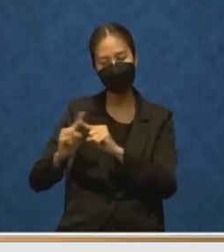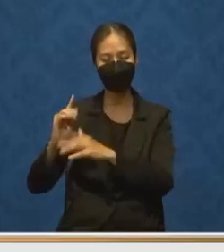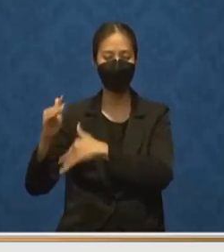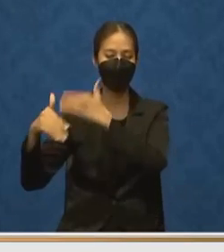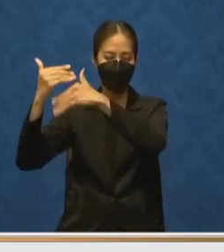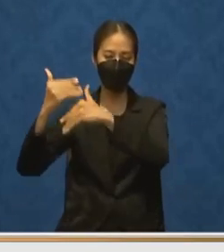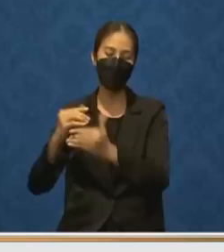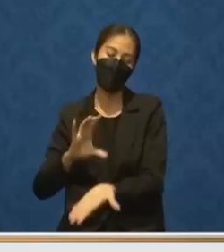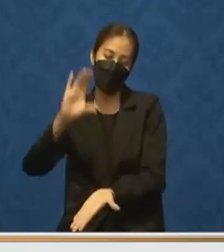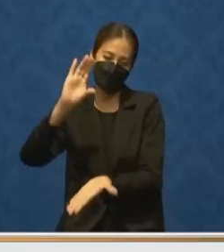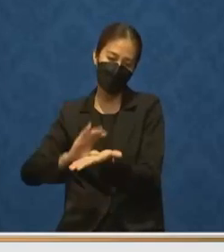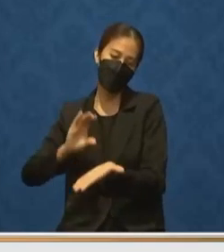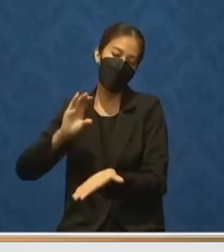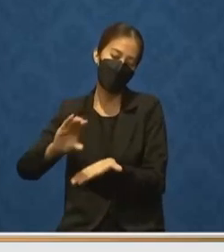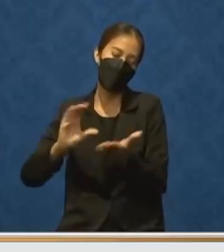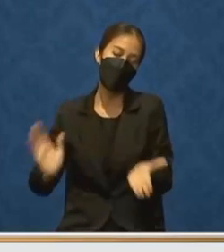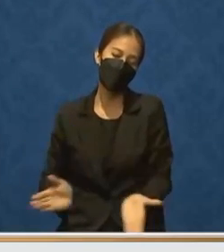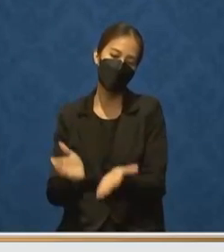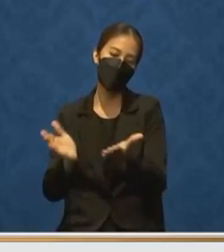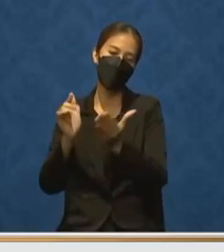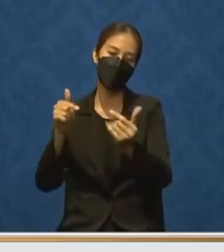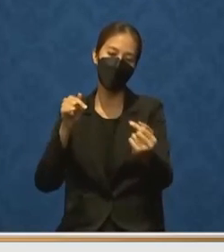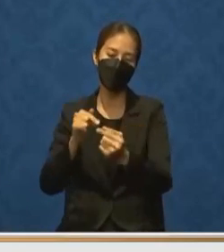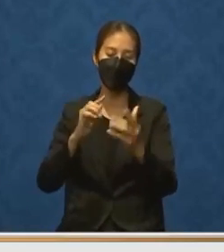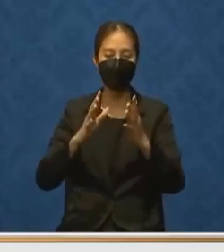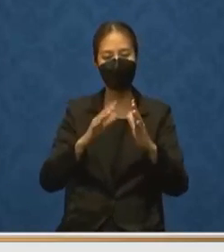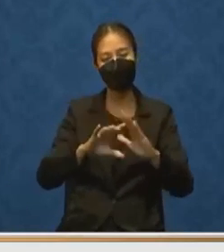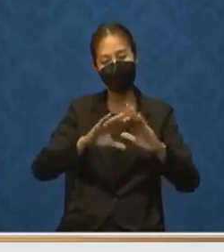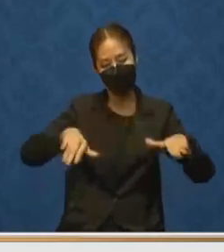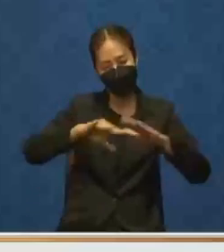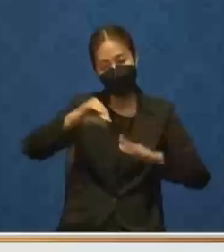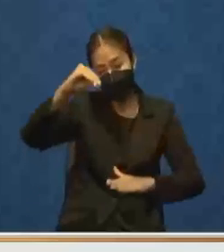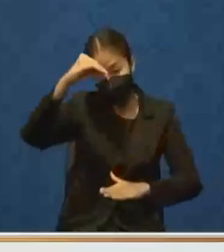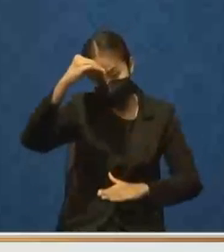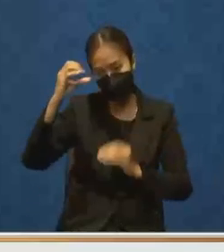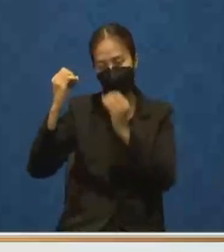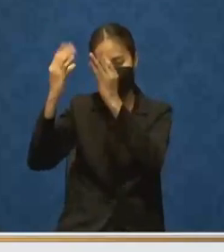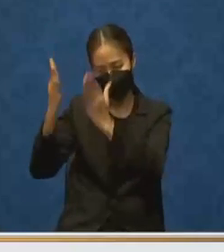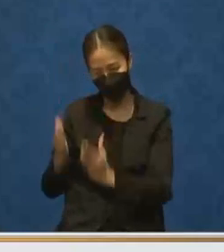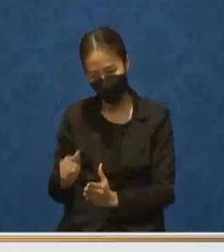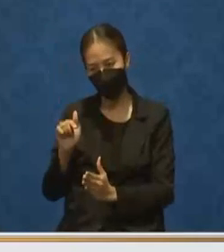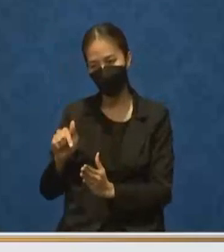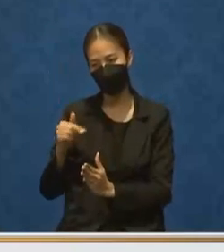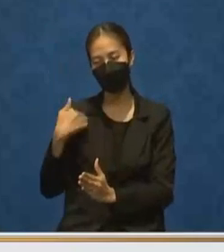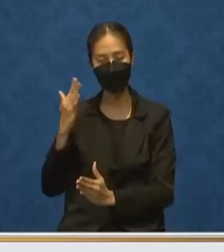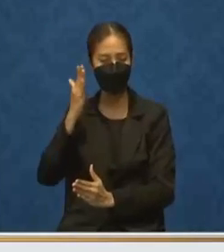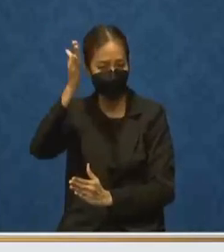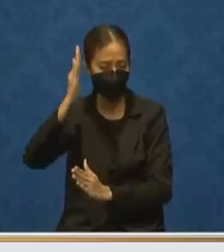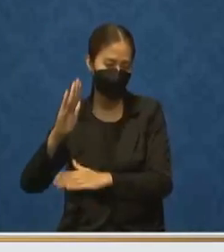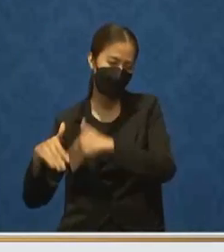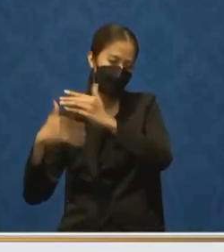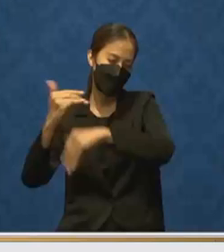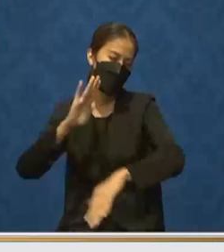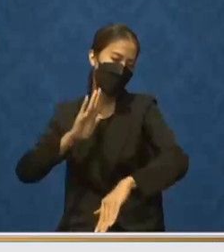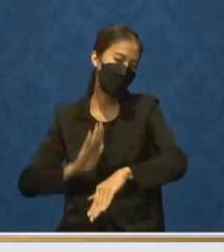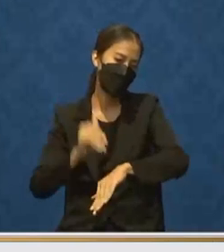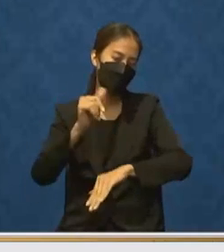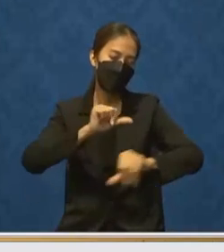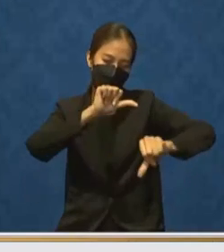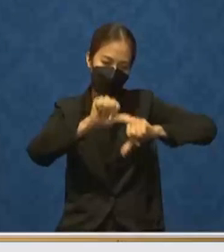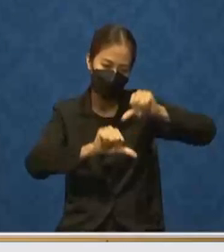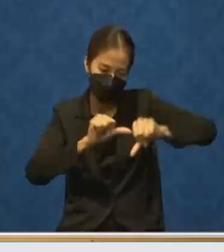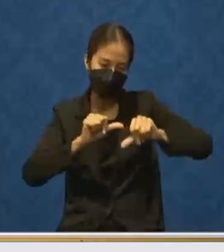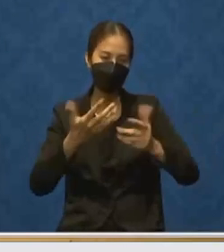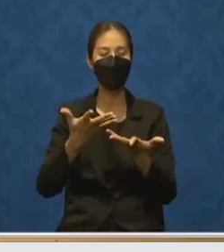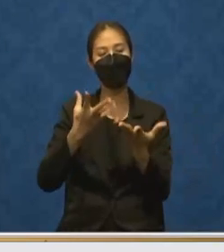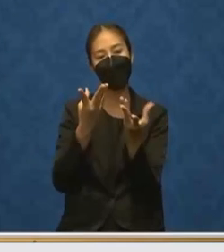การศึกษาให้กับนักเรียนนักศึกษาและครูเพื่อจะพัฒนาให้เป็นผู้มีความสามารถพิเศษด้านวิทยาศาสตร์คณิตศาสตร์และเทคโนโล